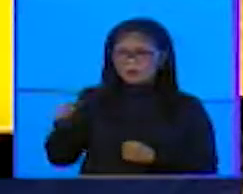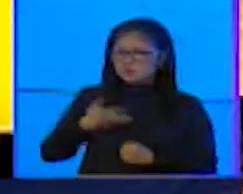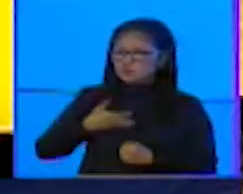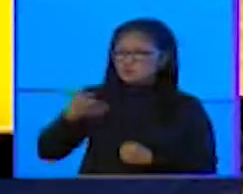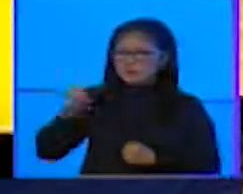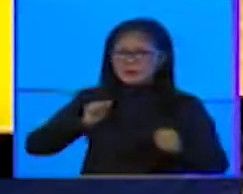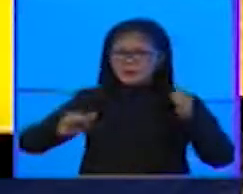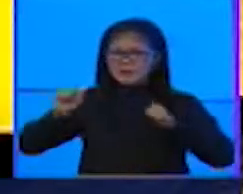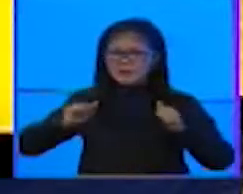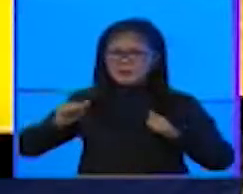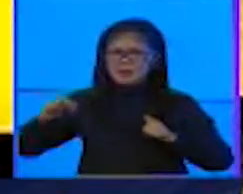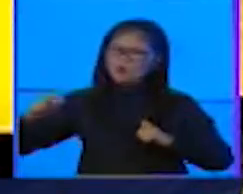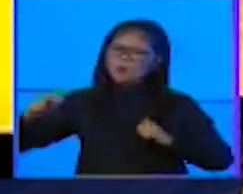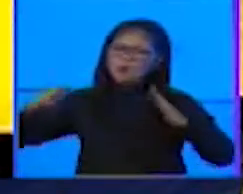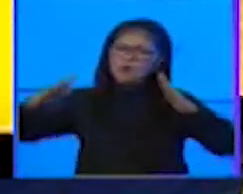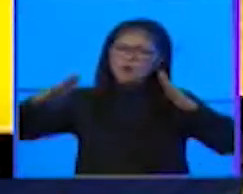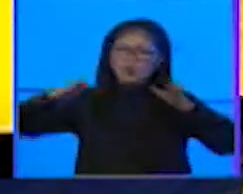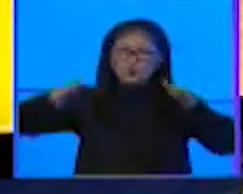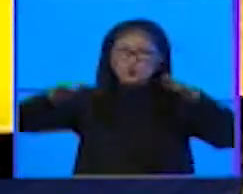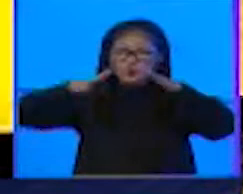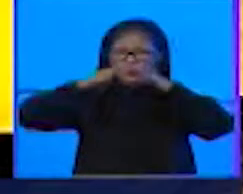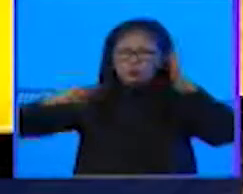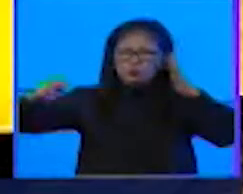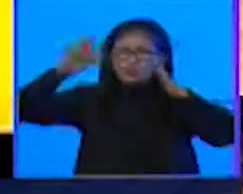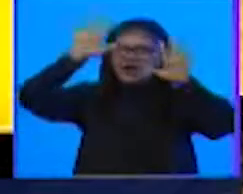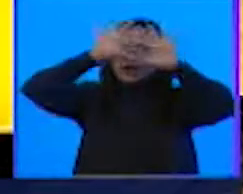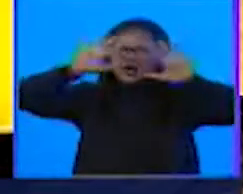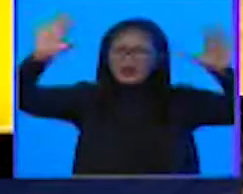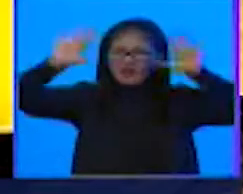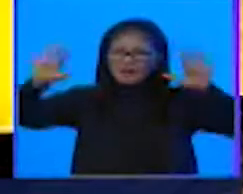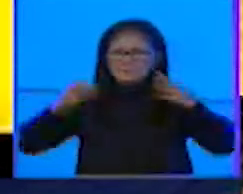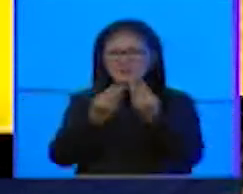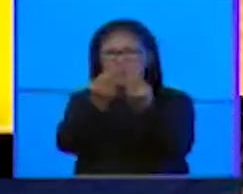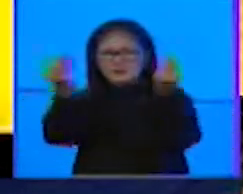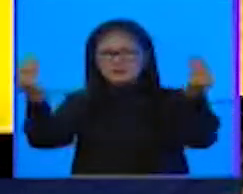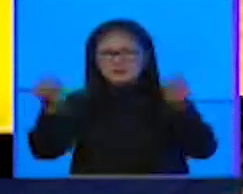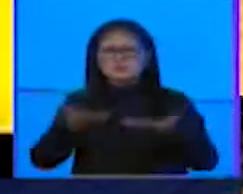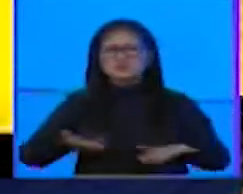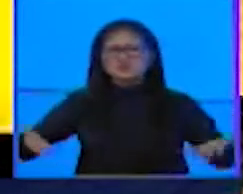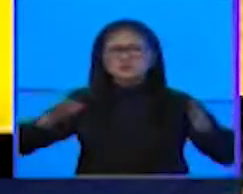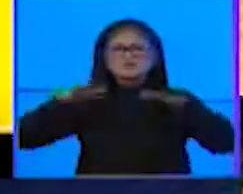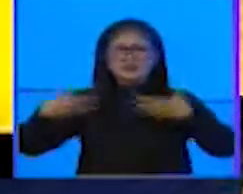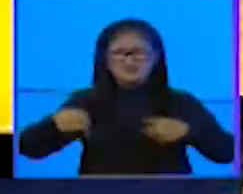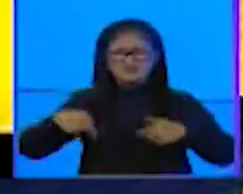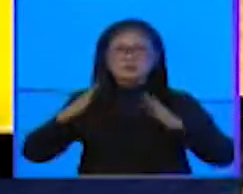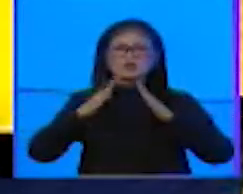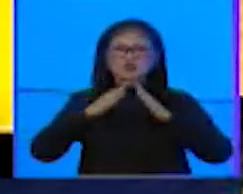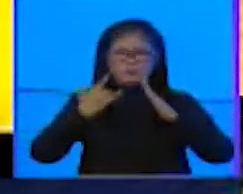terbuka, kegiatan di ruang terbuka. Namun karena kondisi sekarang harus berada di rumah, ya